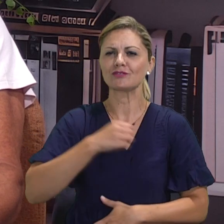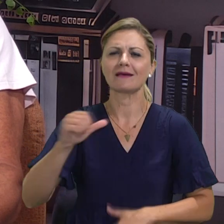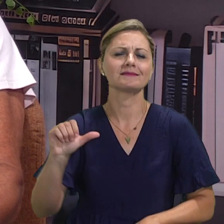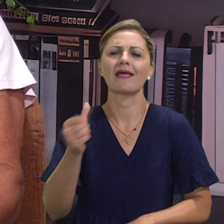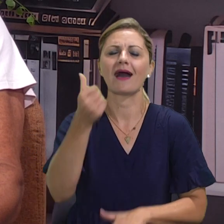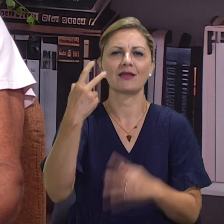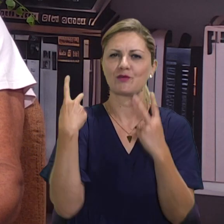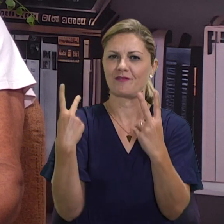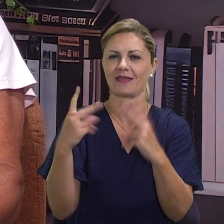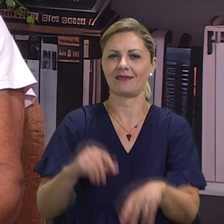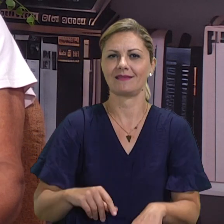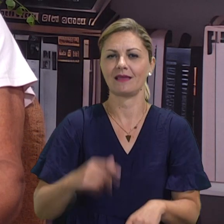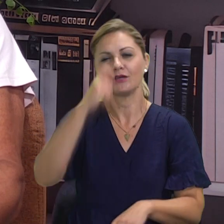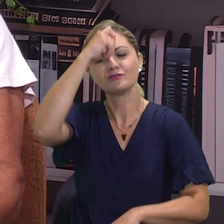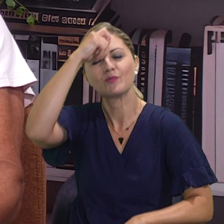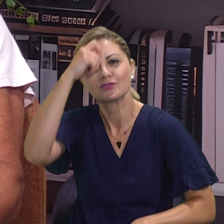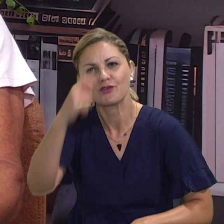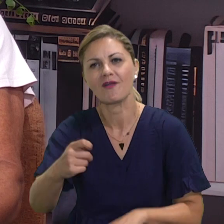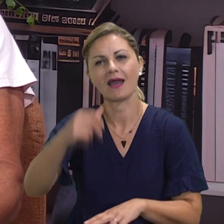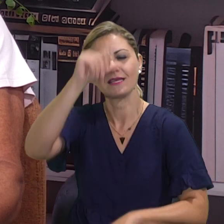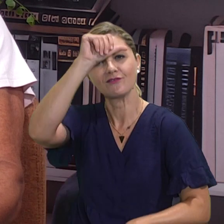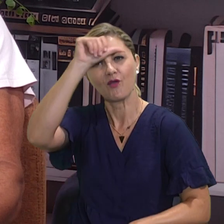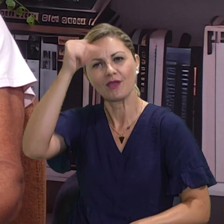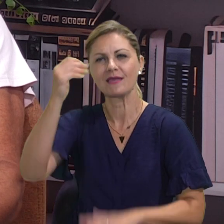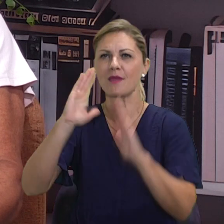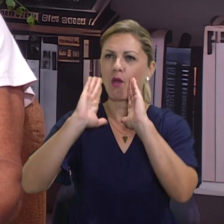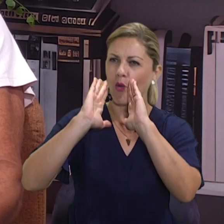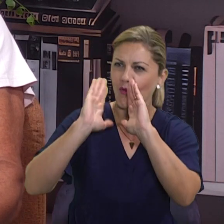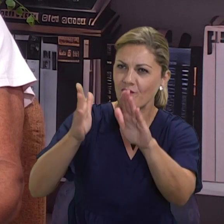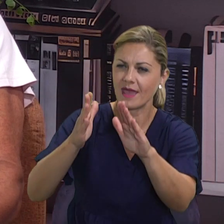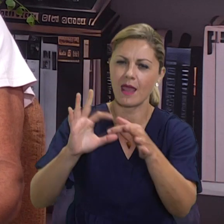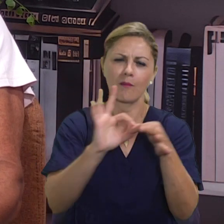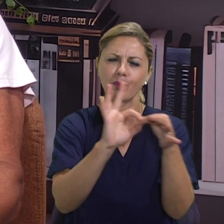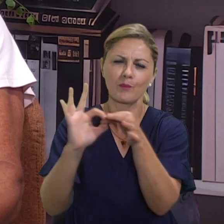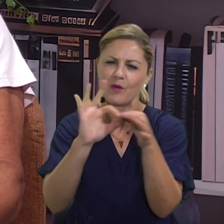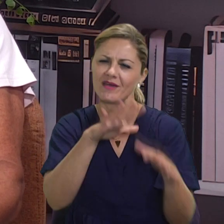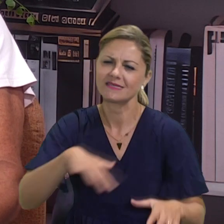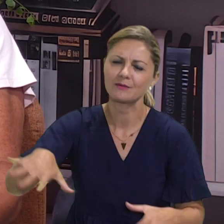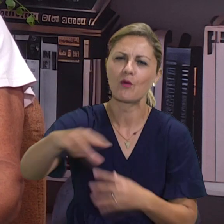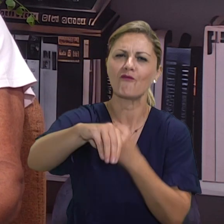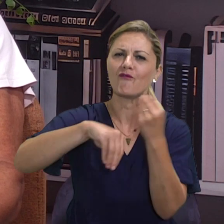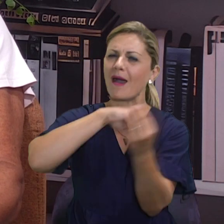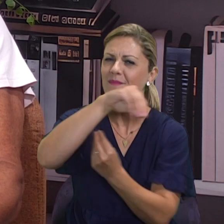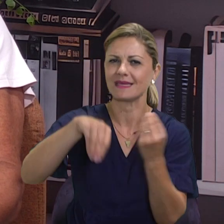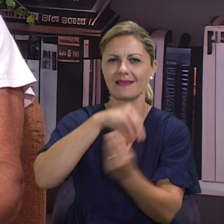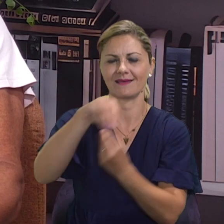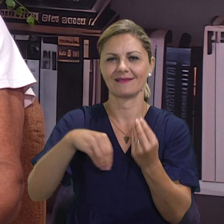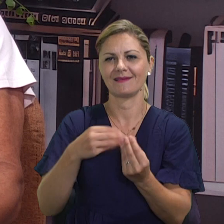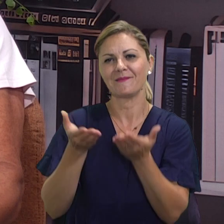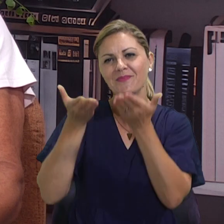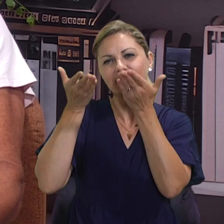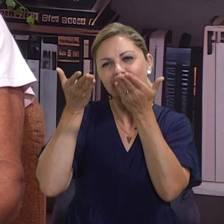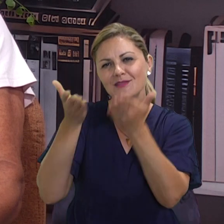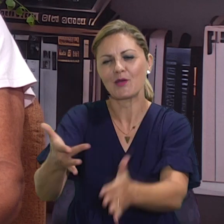dobra duša zlata vridi. Rišpetom ti dozvat ime, u pokori biti viri, roda svoga tišća